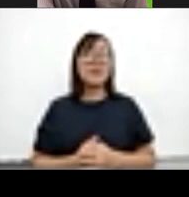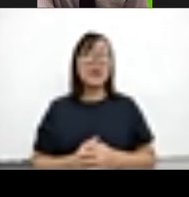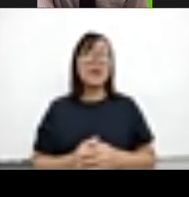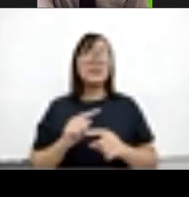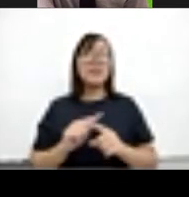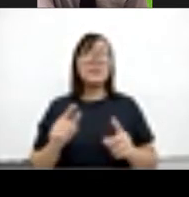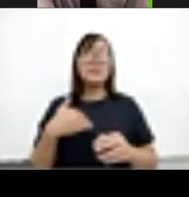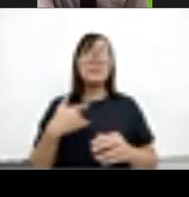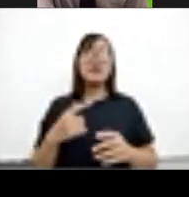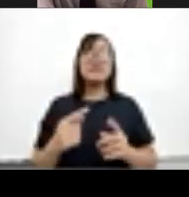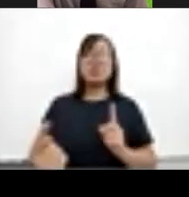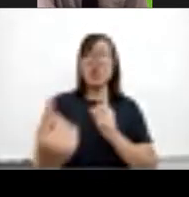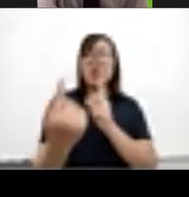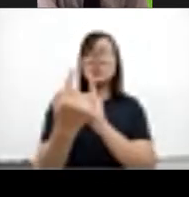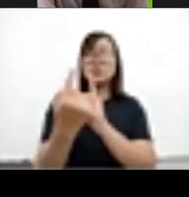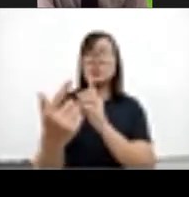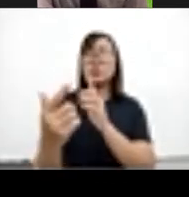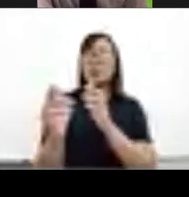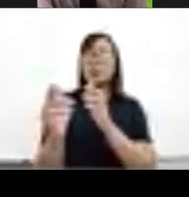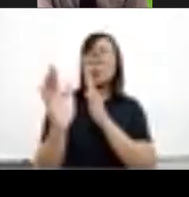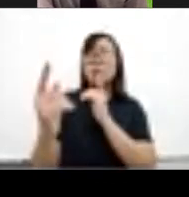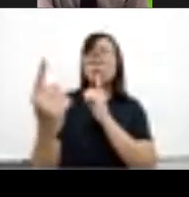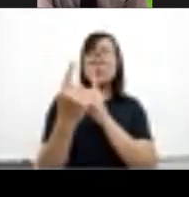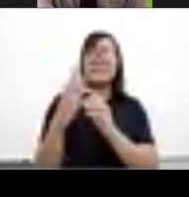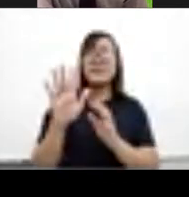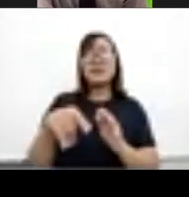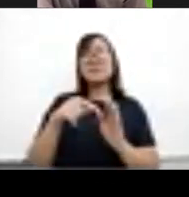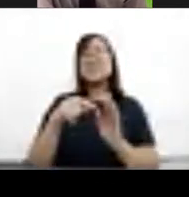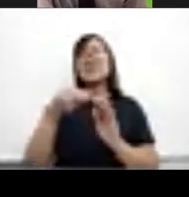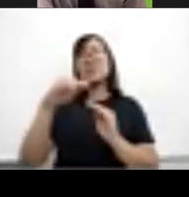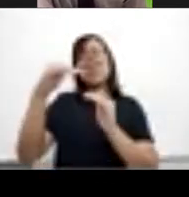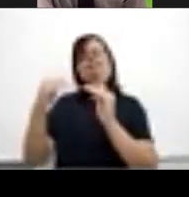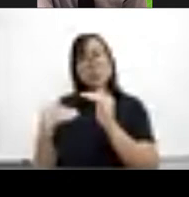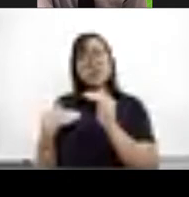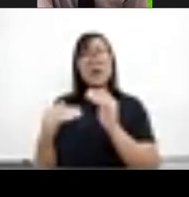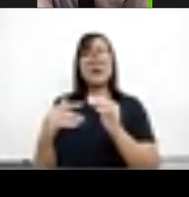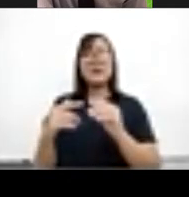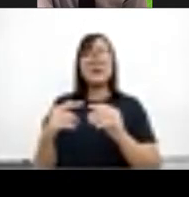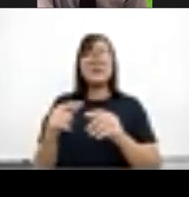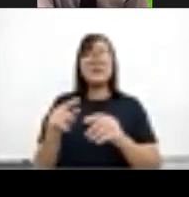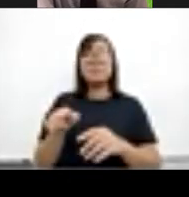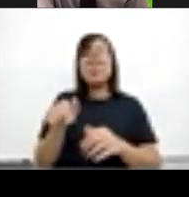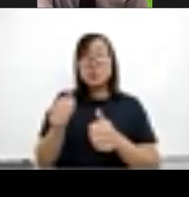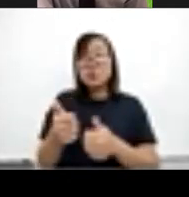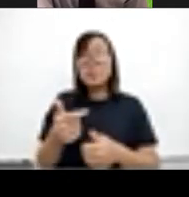home to watching bass AMP